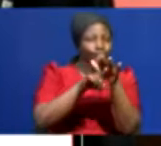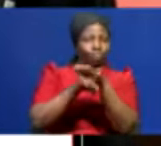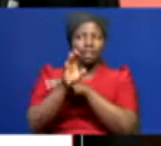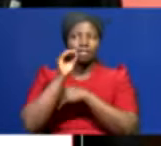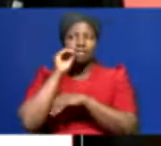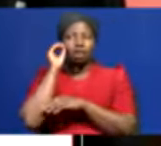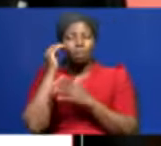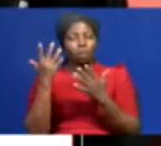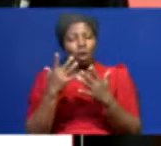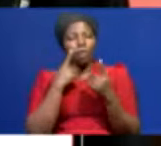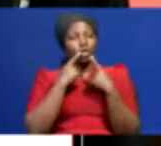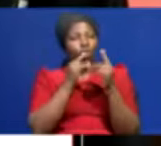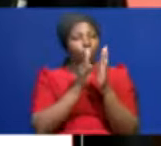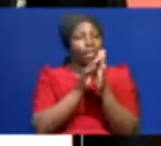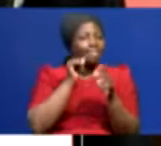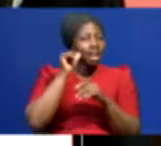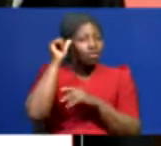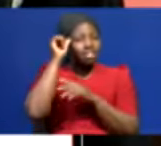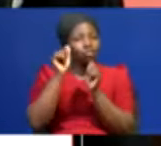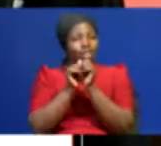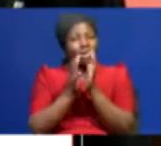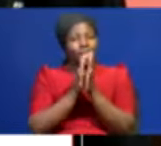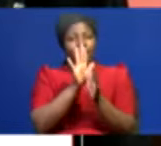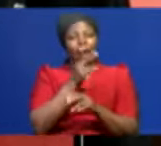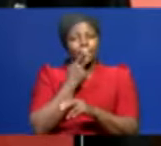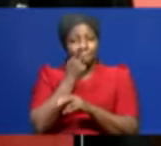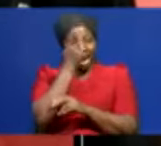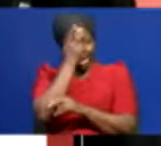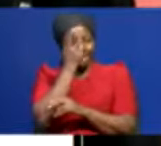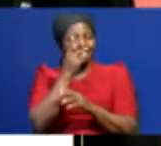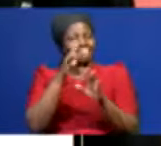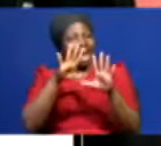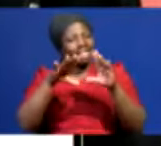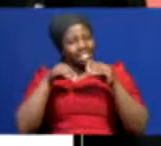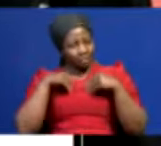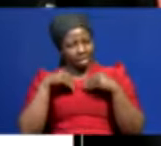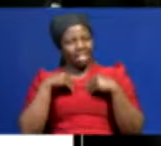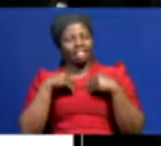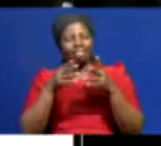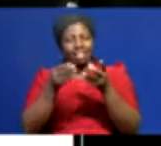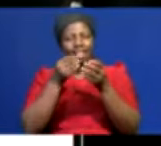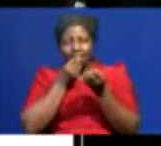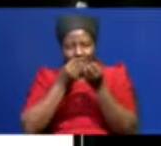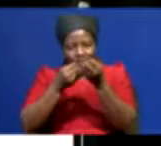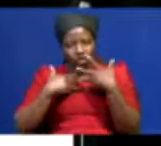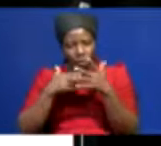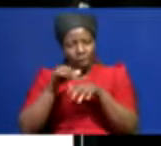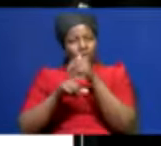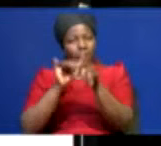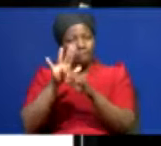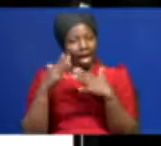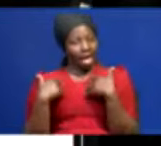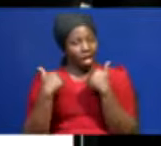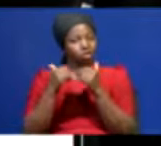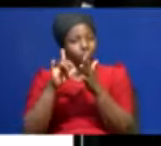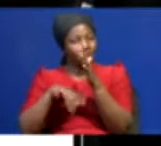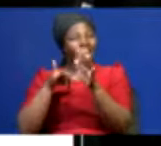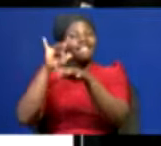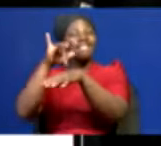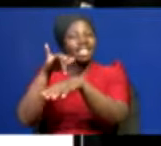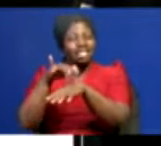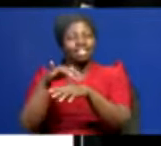with their parents' consent. And they gave us the issues around their health, what affects them, both communicable,